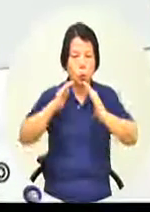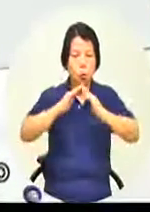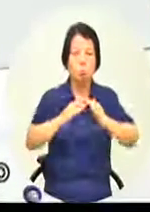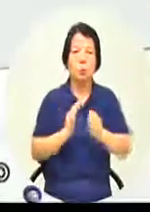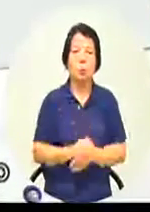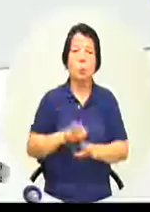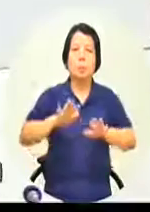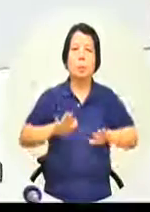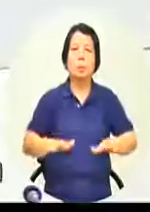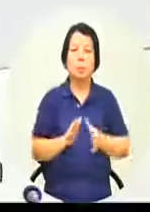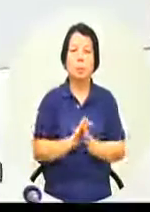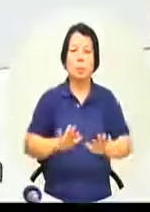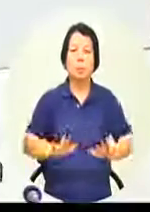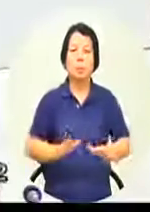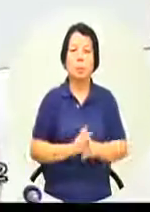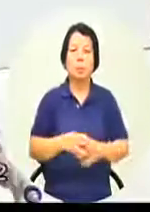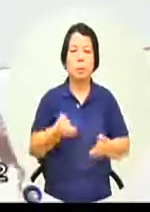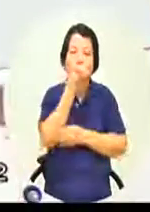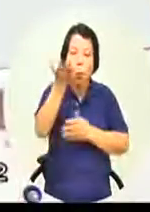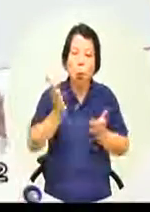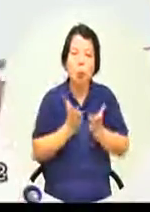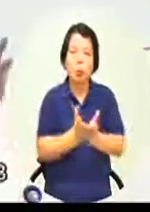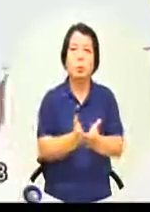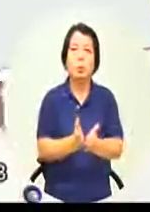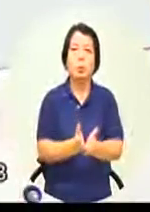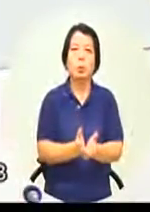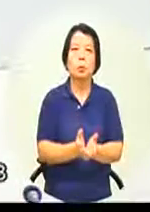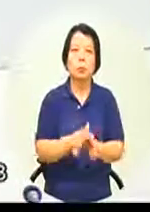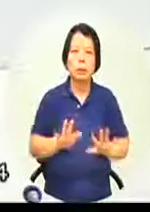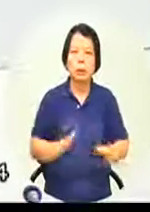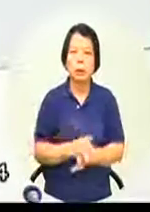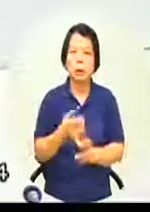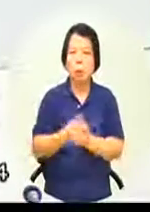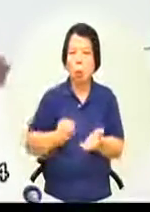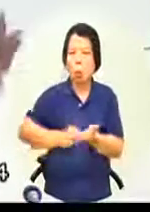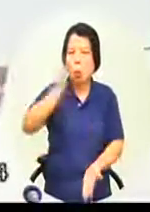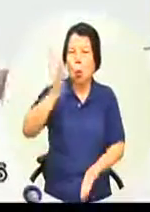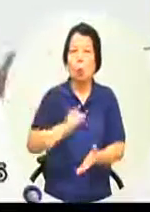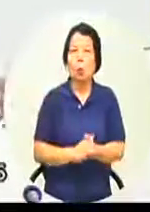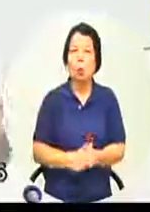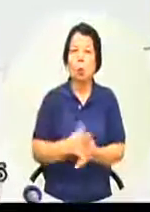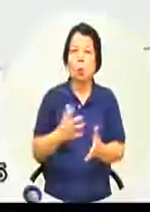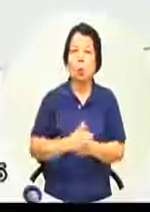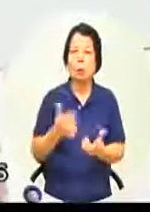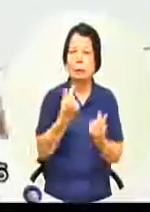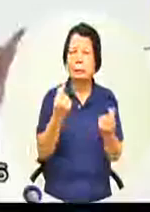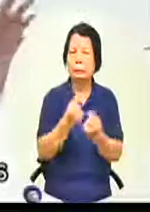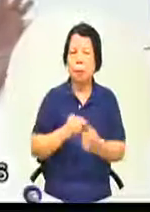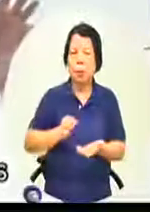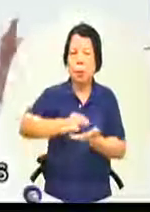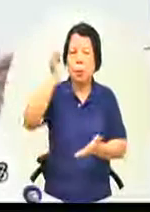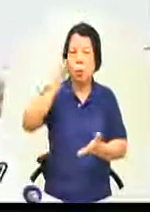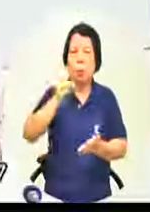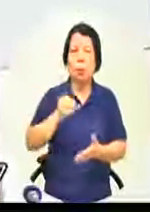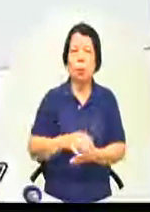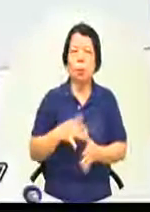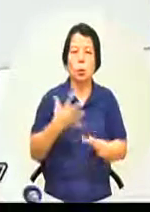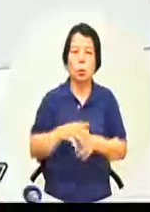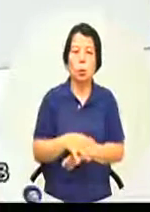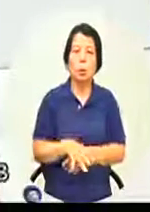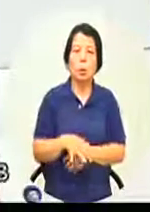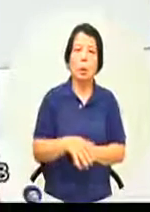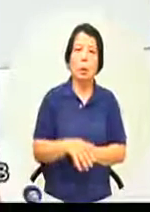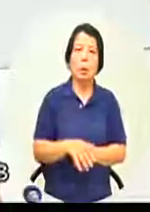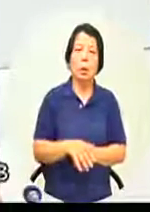那现阶段的游艇让我们大家都认为是高不可攀的，都是在金字塔顶端的一台都要数千万数亿